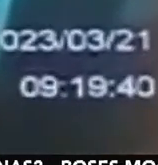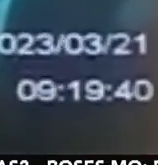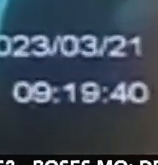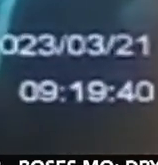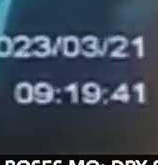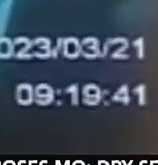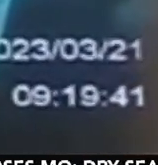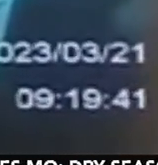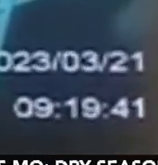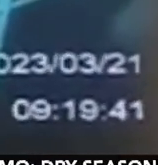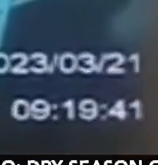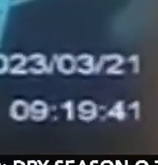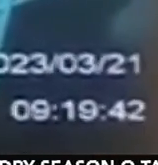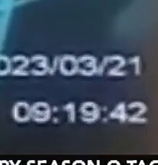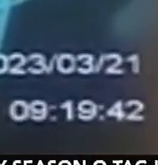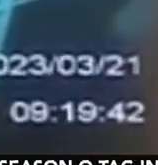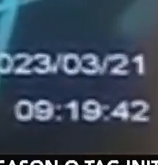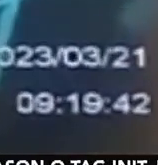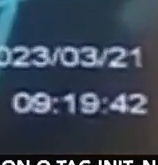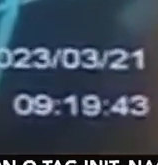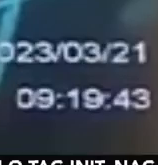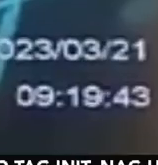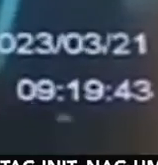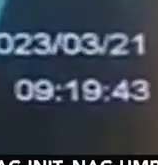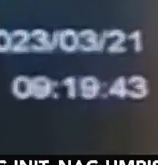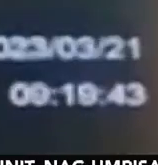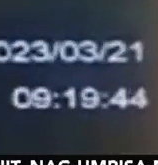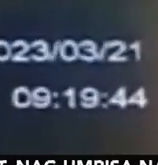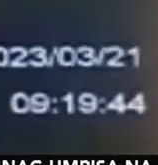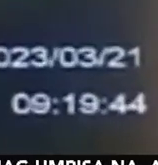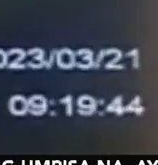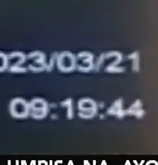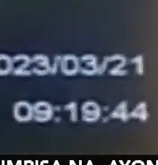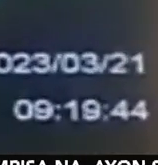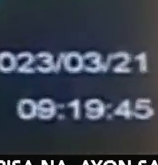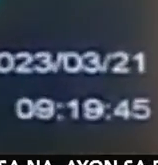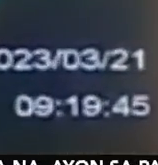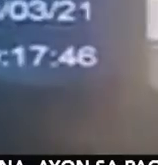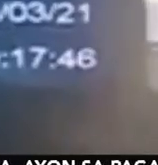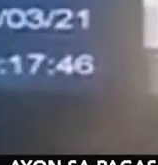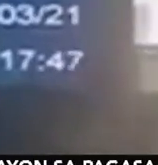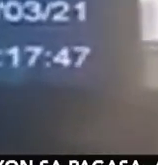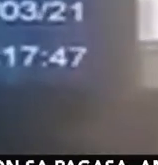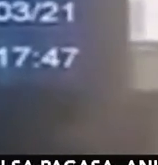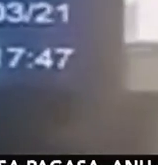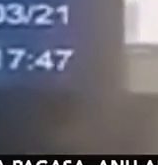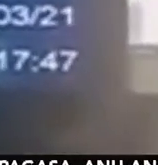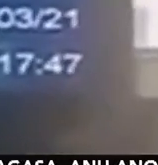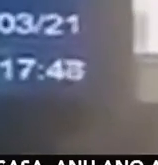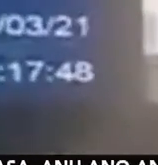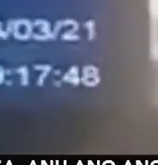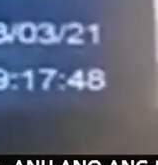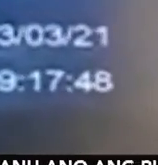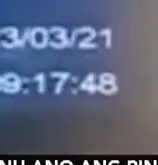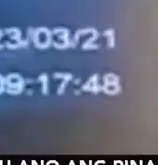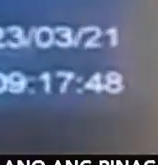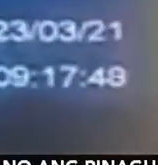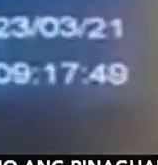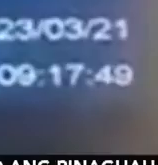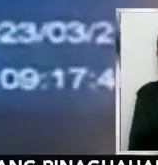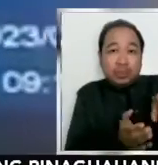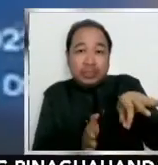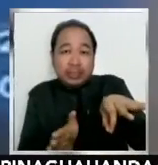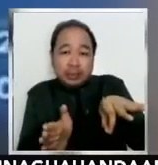sabi may kakayahan siya mag-patch up eh. Kung ano ba ang behol, ang maganda lang sa ROV, meron ka ng